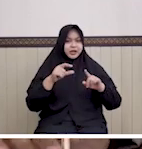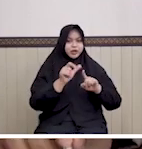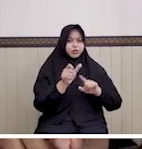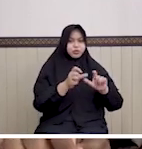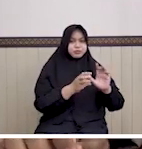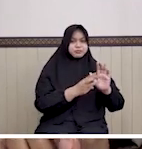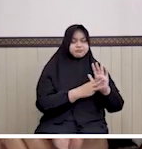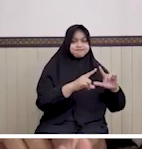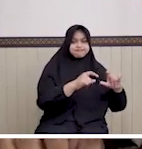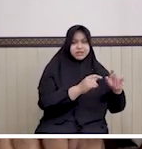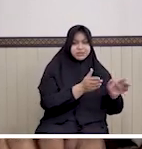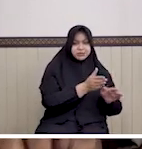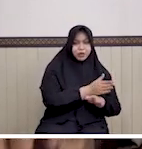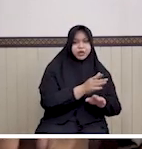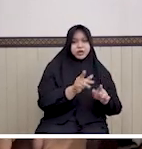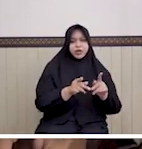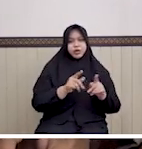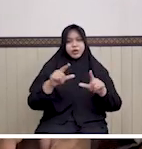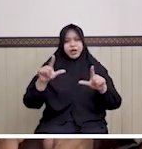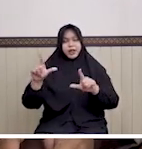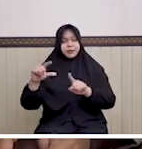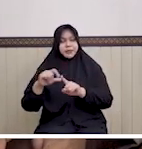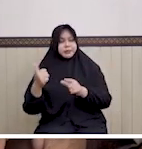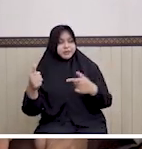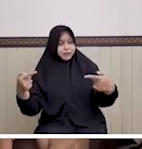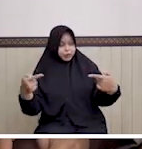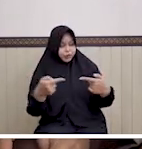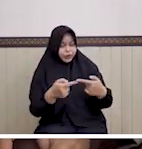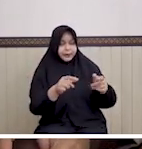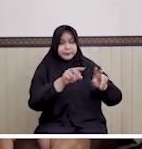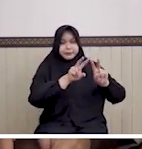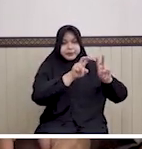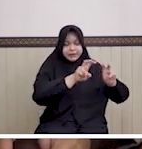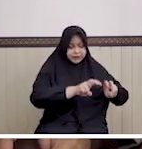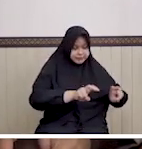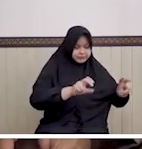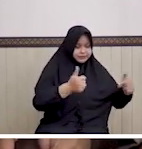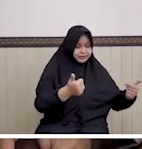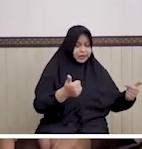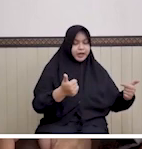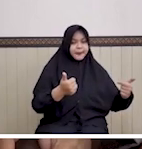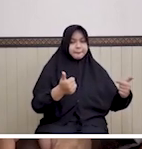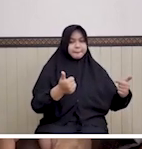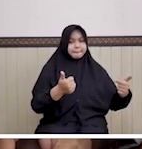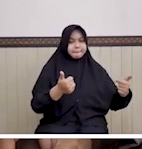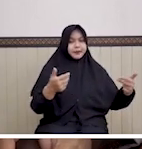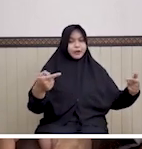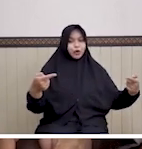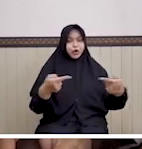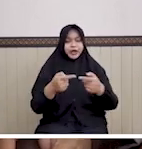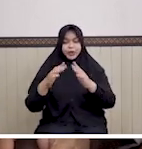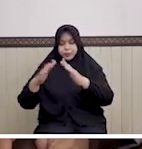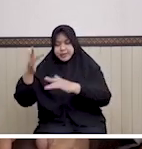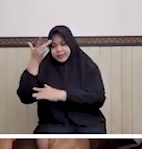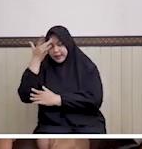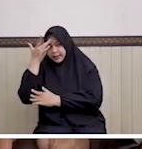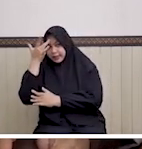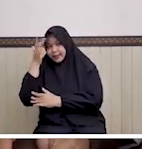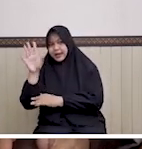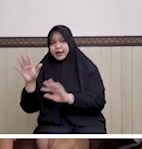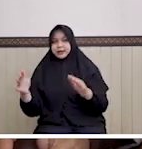Nah ketika LP itu bisa connect misalnya dari penyidik bisa connect kan ke rumah sakit misalnya